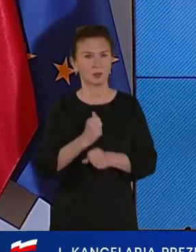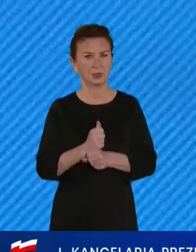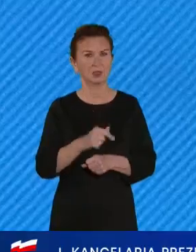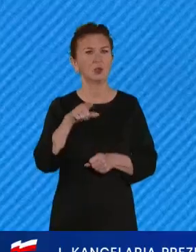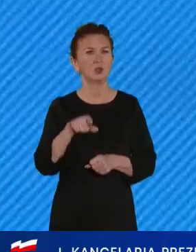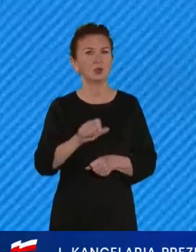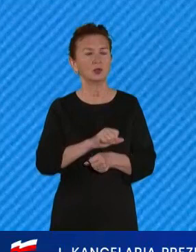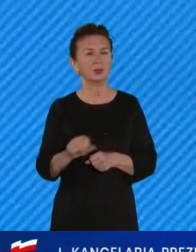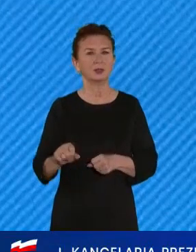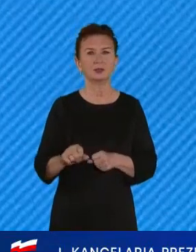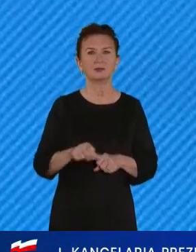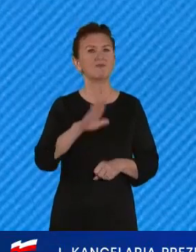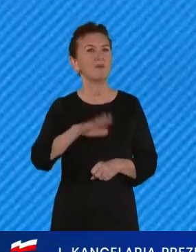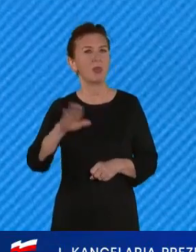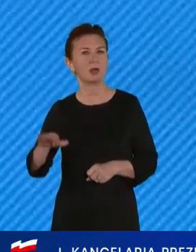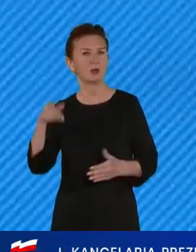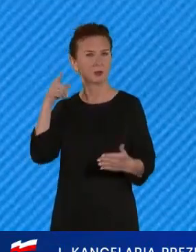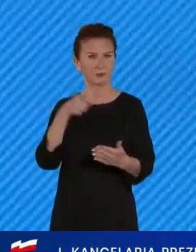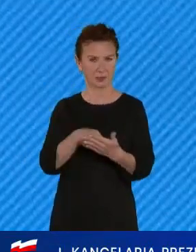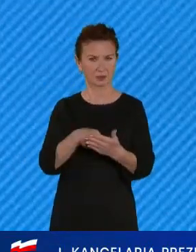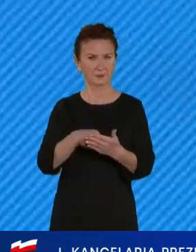jest nasz narodowy cel.